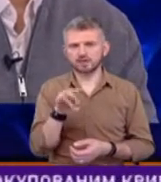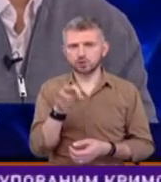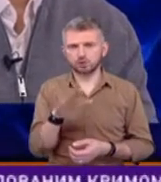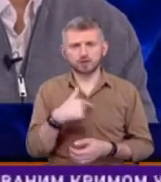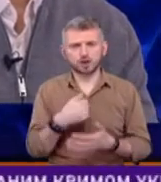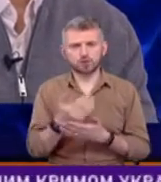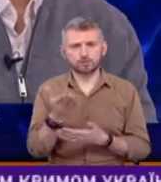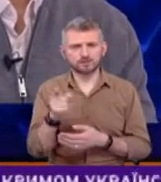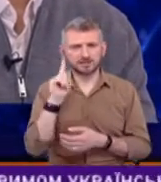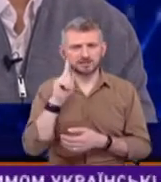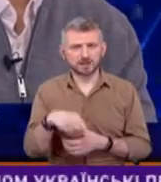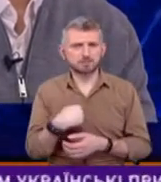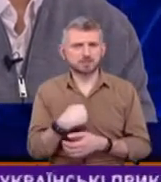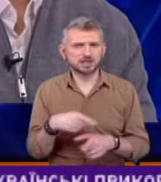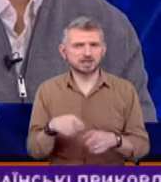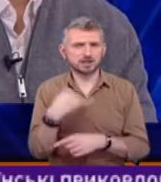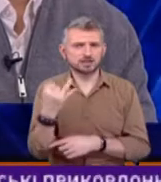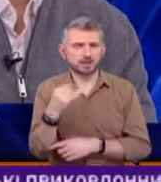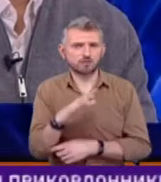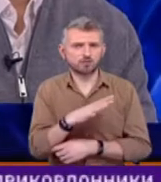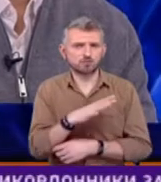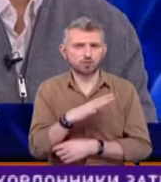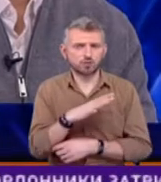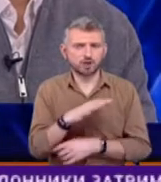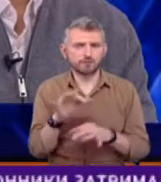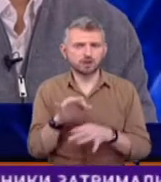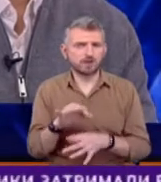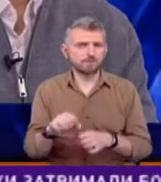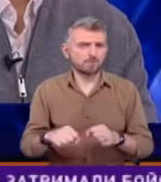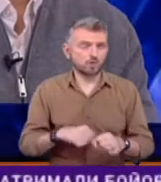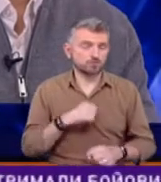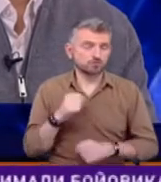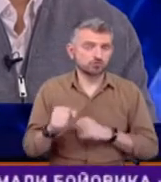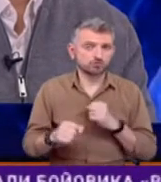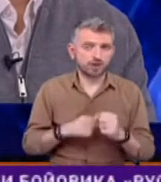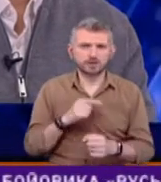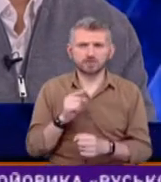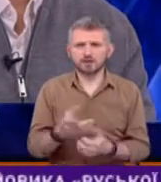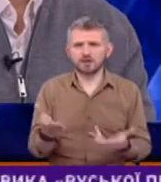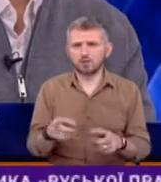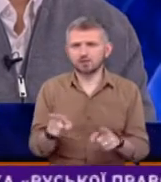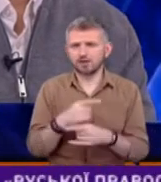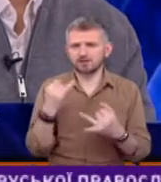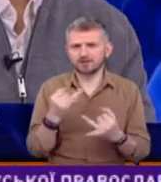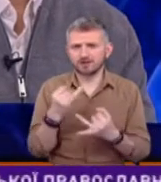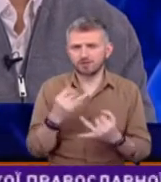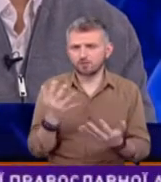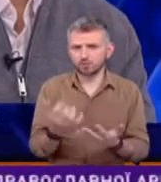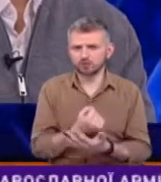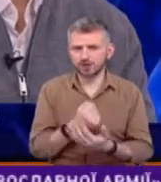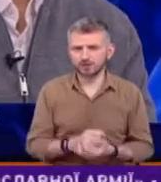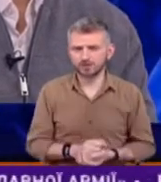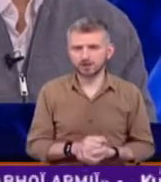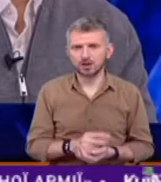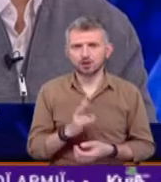ви знаєте, мені так цікаво було, раніше возмущався, як кажуть. Ви якось так цікаво получається.